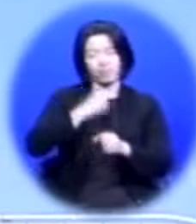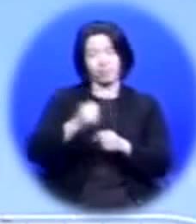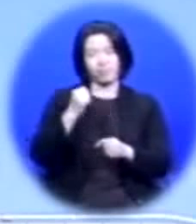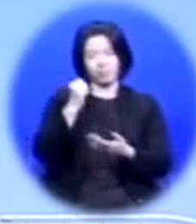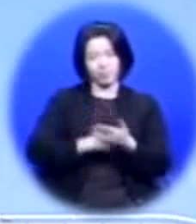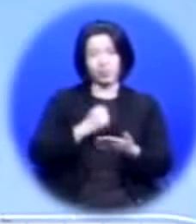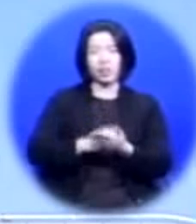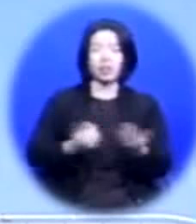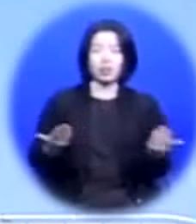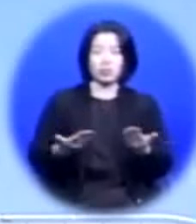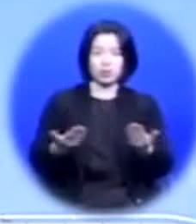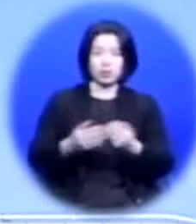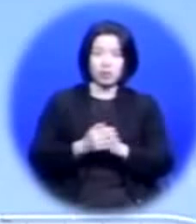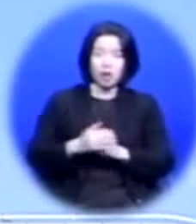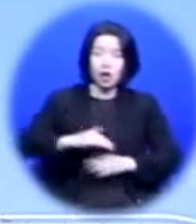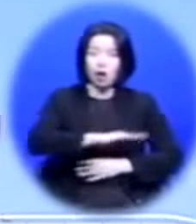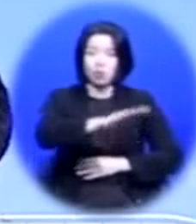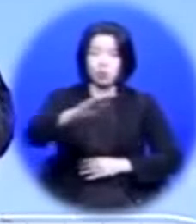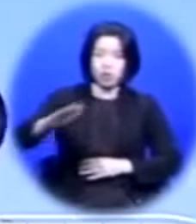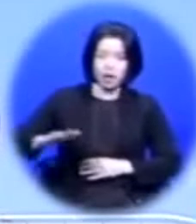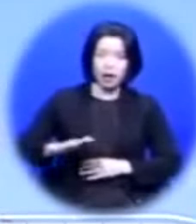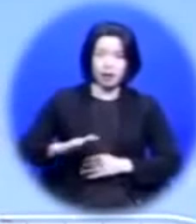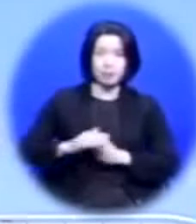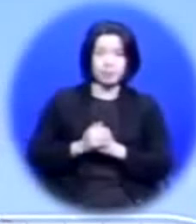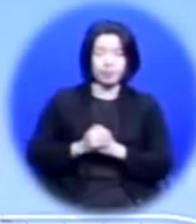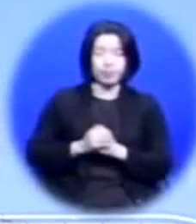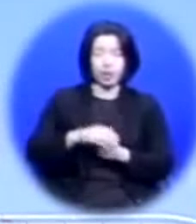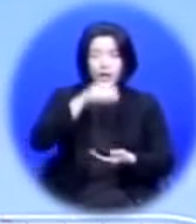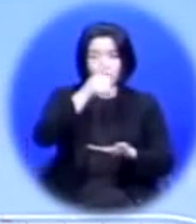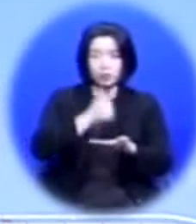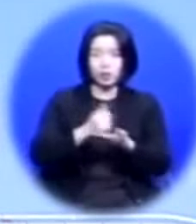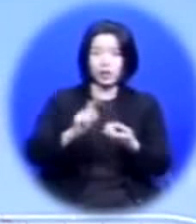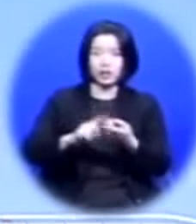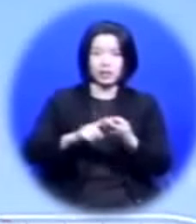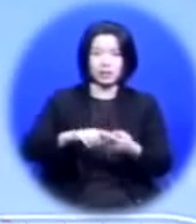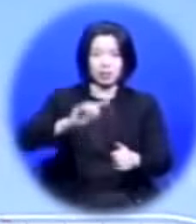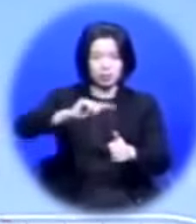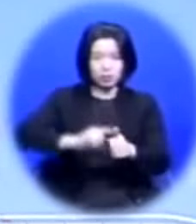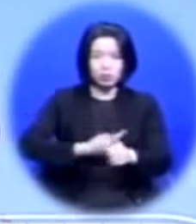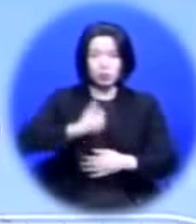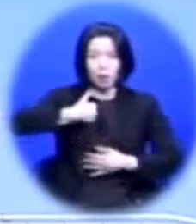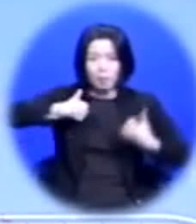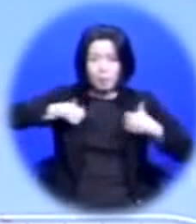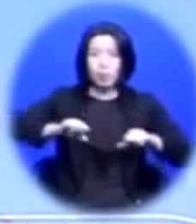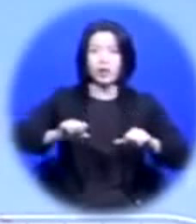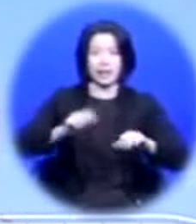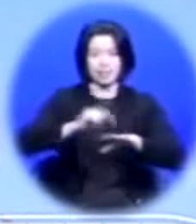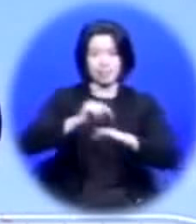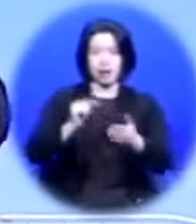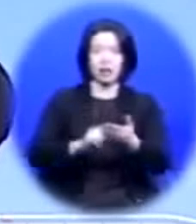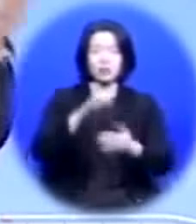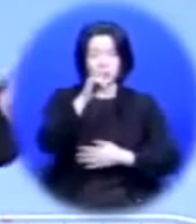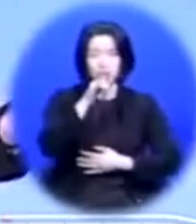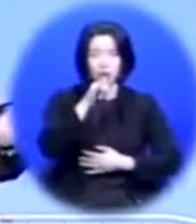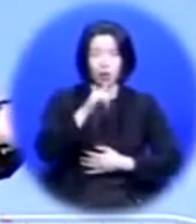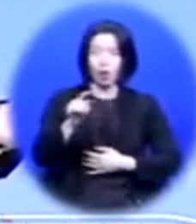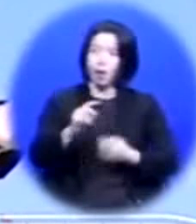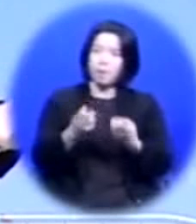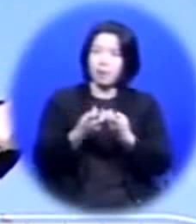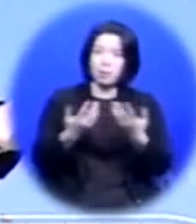일이죠 여러분 우리가 죄에 대해서 자포 자게 하는 마음이 있어요 어쩔 수 없이